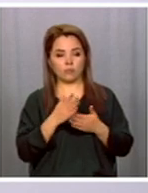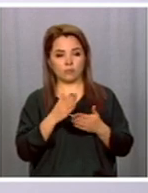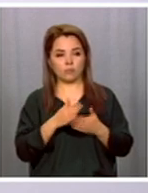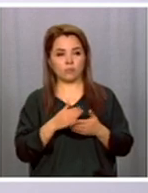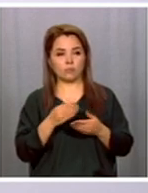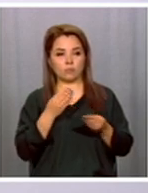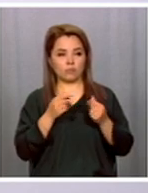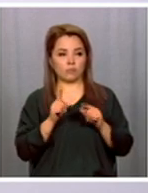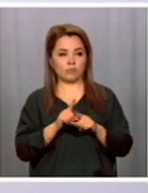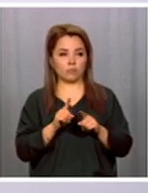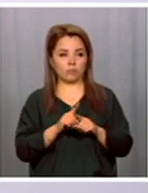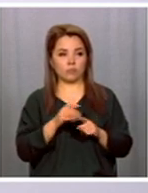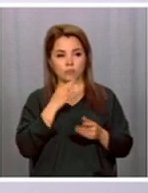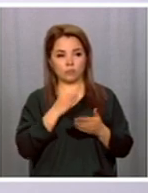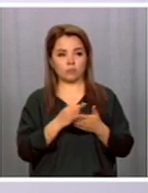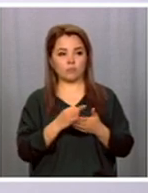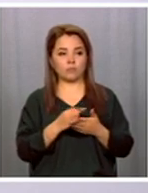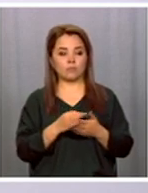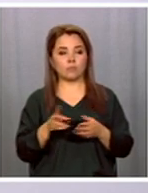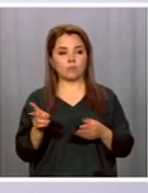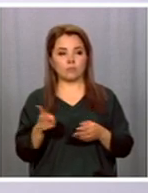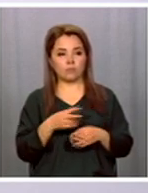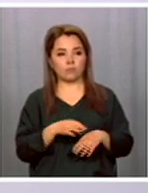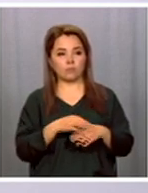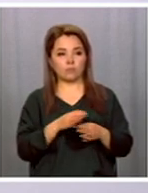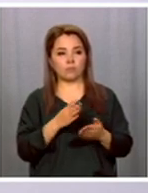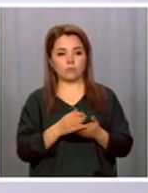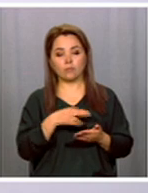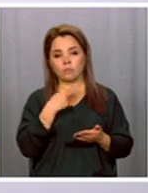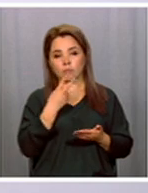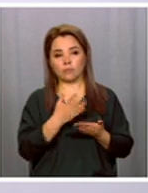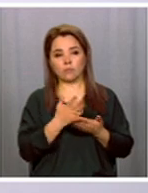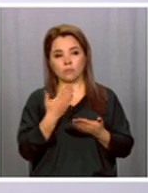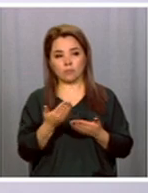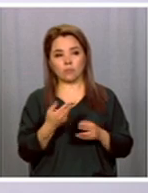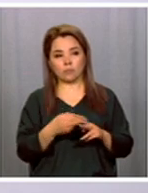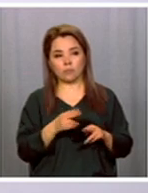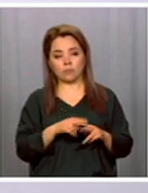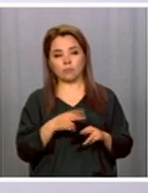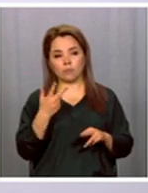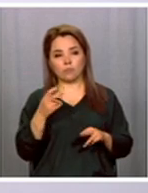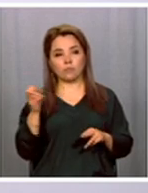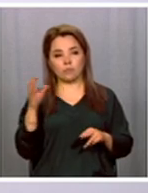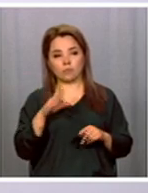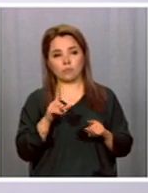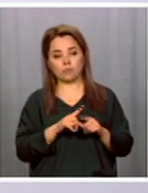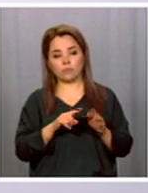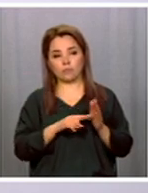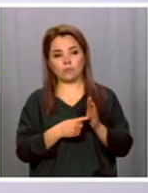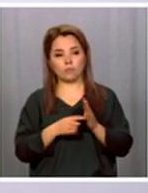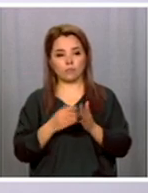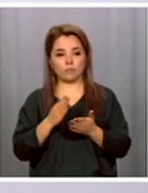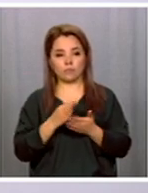бізде басқа өске параллель кетеді екен. Байқасаңыздар, мына үш сәуледе, мына нүктеде бізде